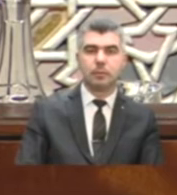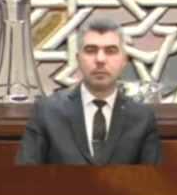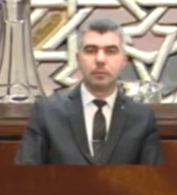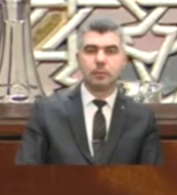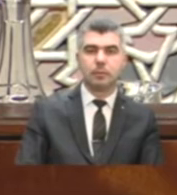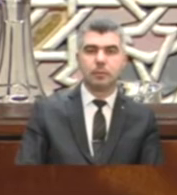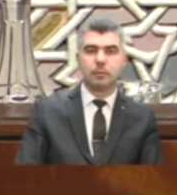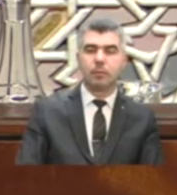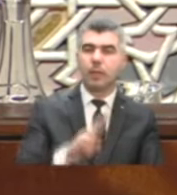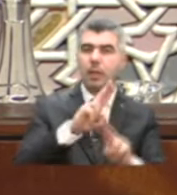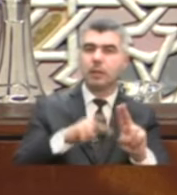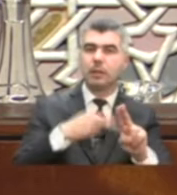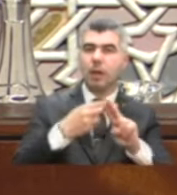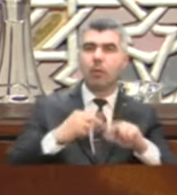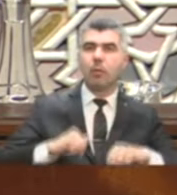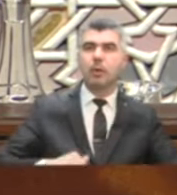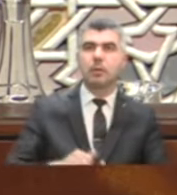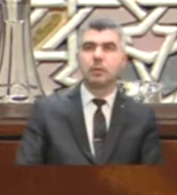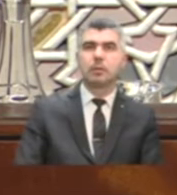رد السيدة الوزيرة،